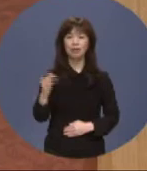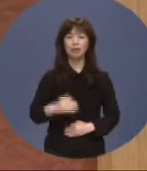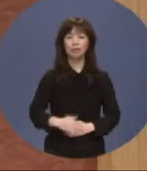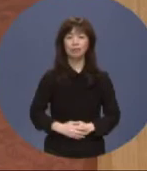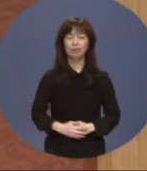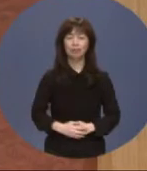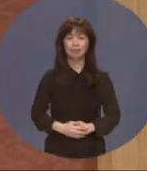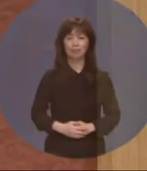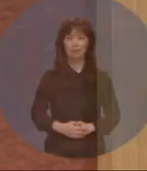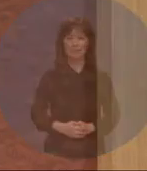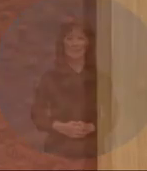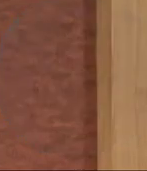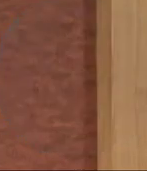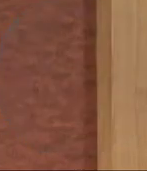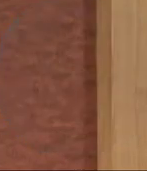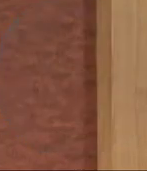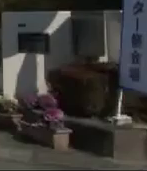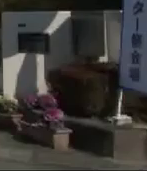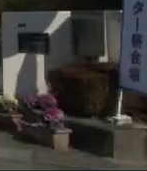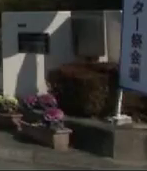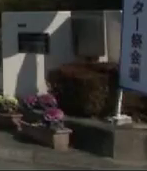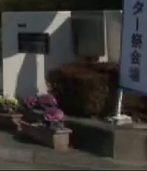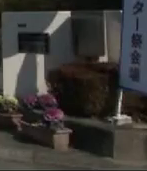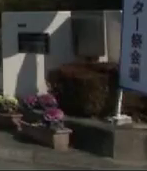題です。